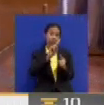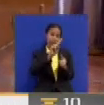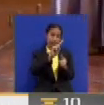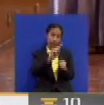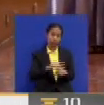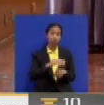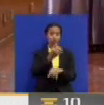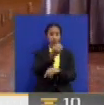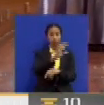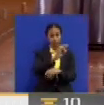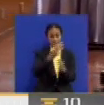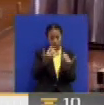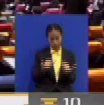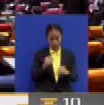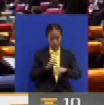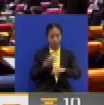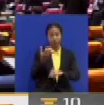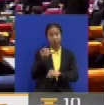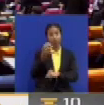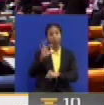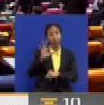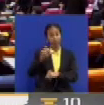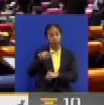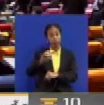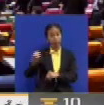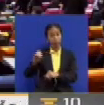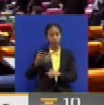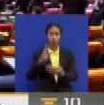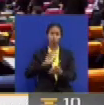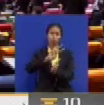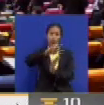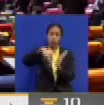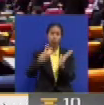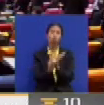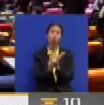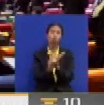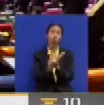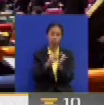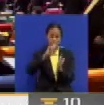ะคืนนี้คงจะต้องคุยกันอีกล่ะจะต้องนอนไม่หลับอะไรกันอีกอ่ะ